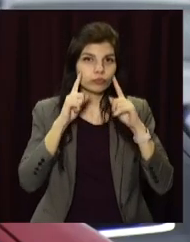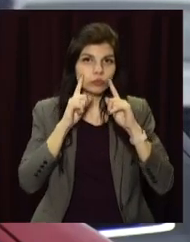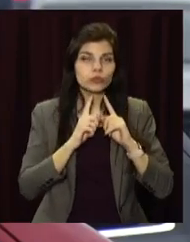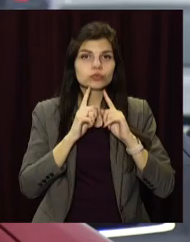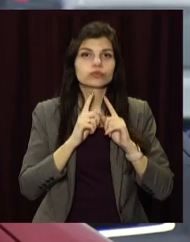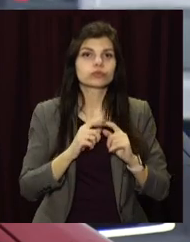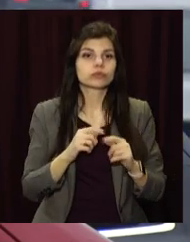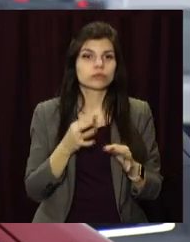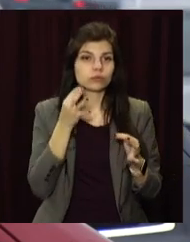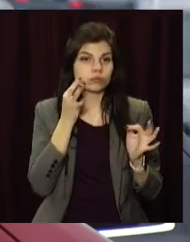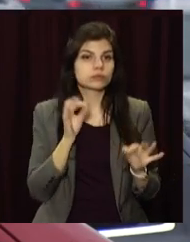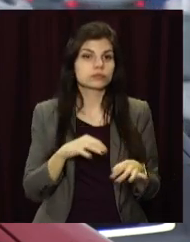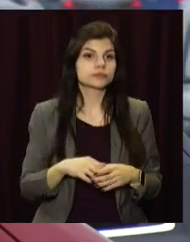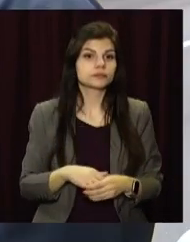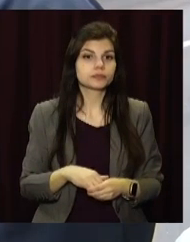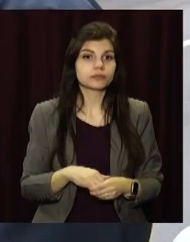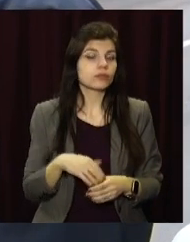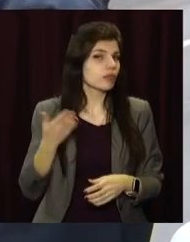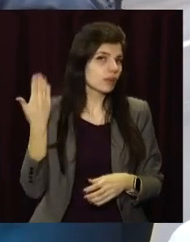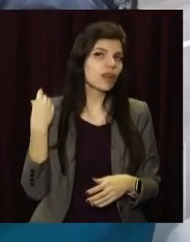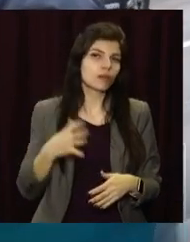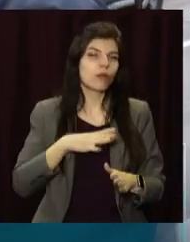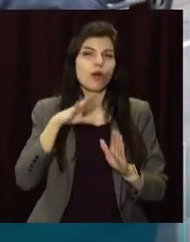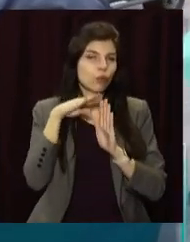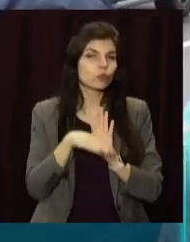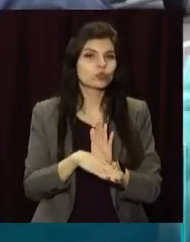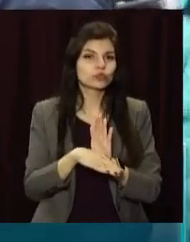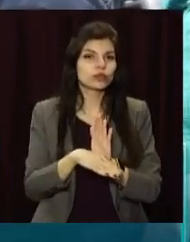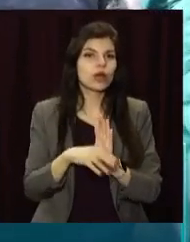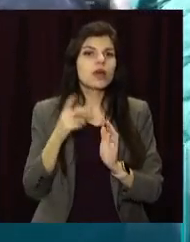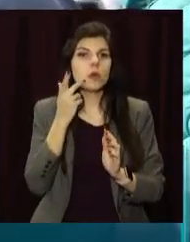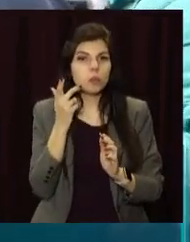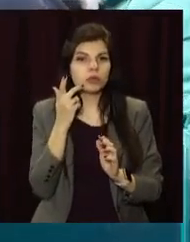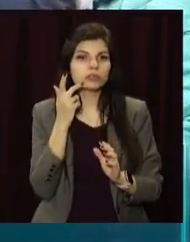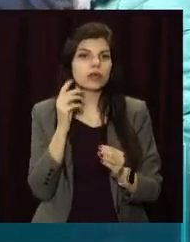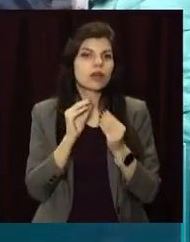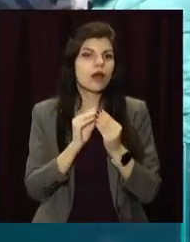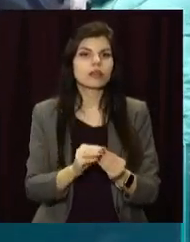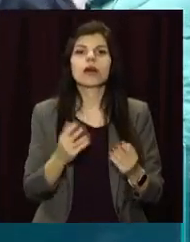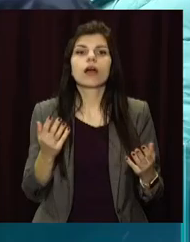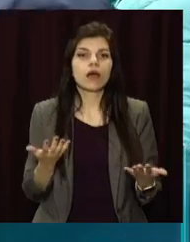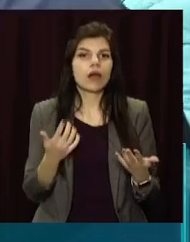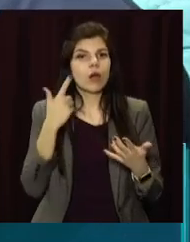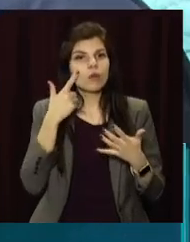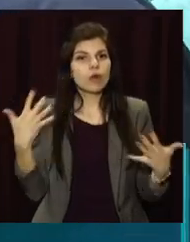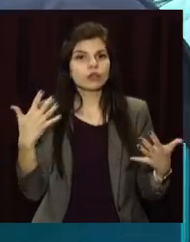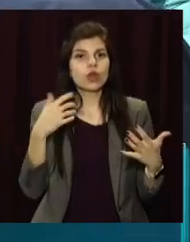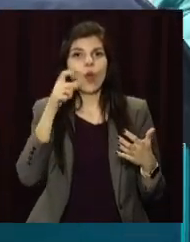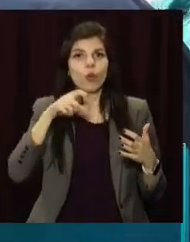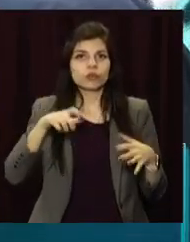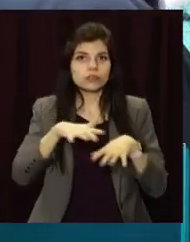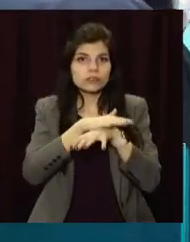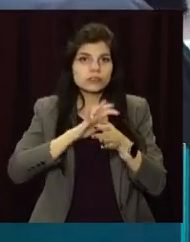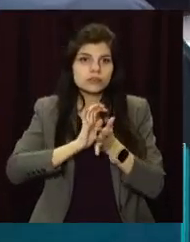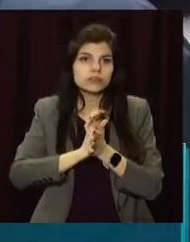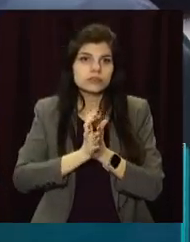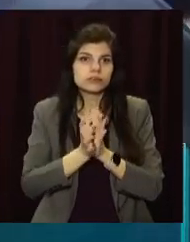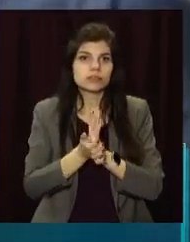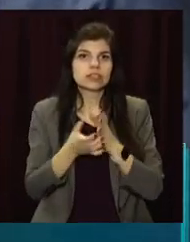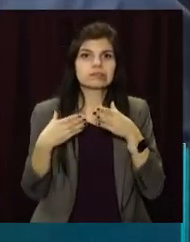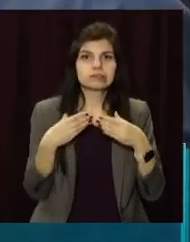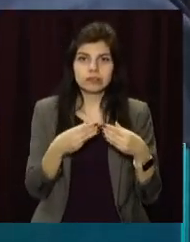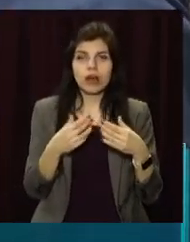дають змогу нашим містянам комфортно добиратися до місця призначення. Зараз міськими маршрутами, які обслуговують ці два